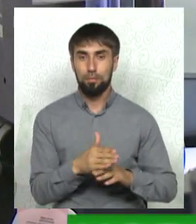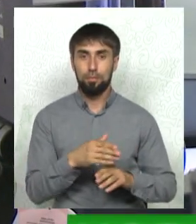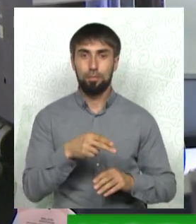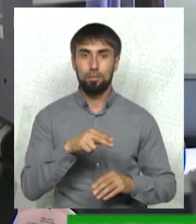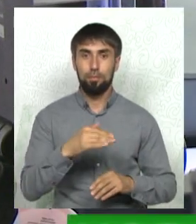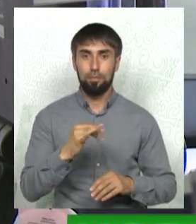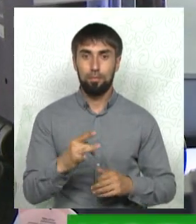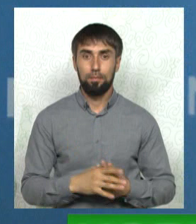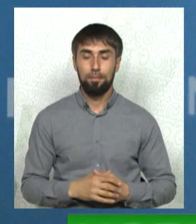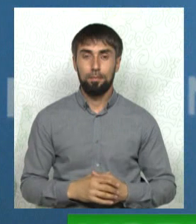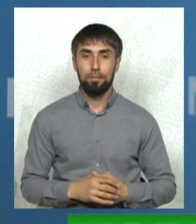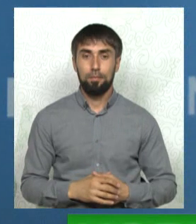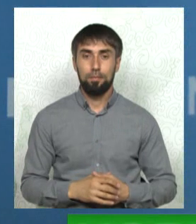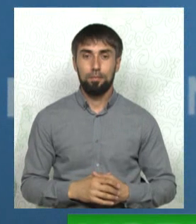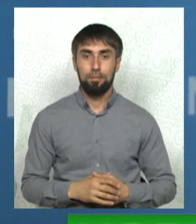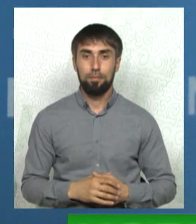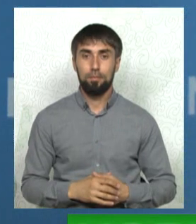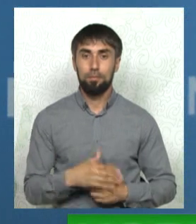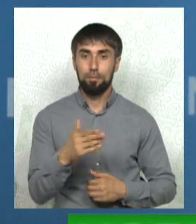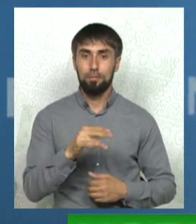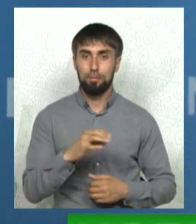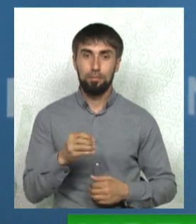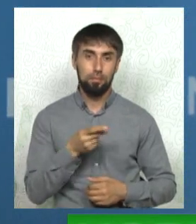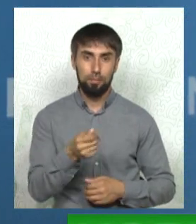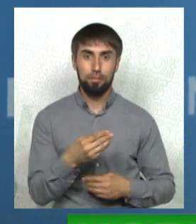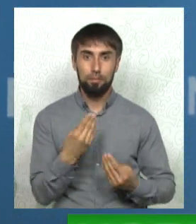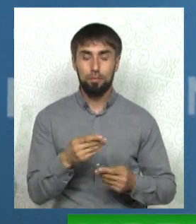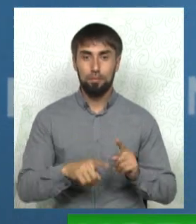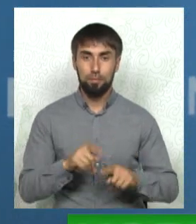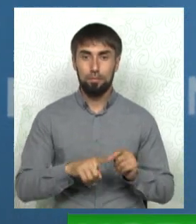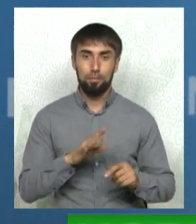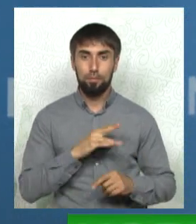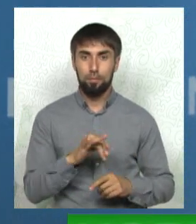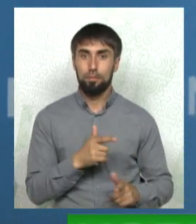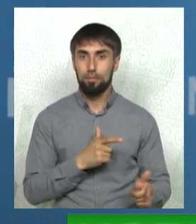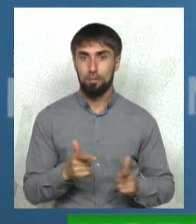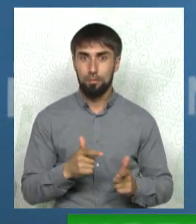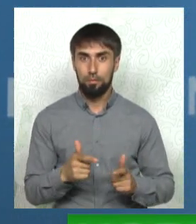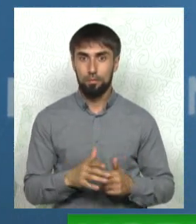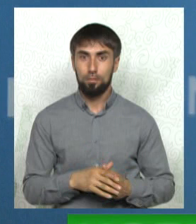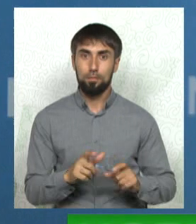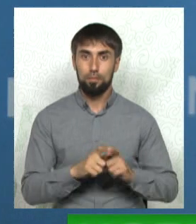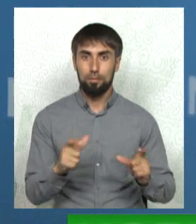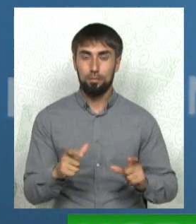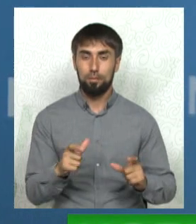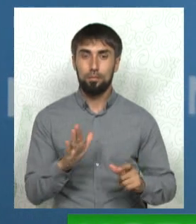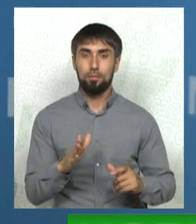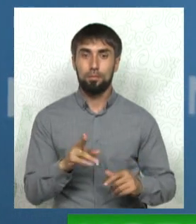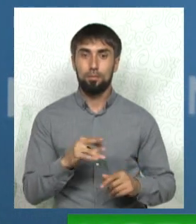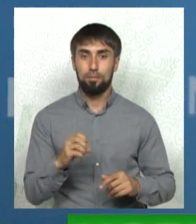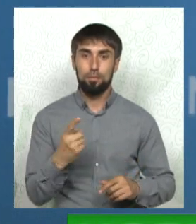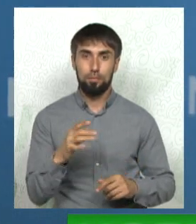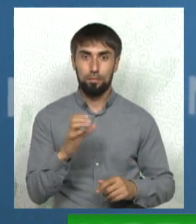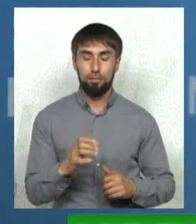ПФР. Данная выплата дается родителям, чтобы они подготовили школьников к школе к